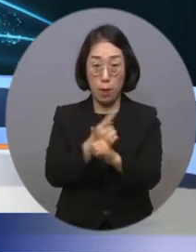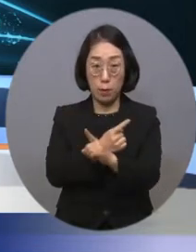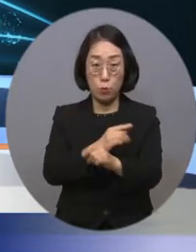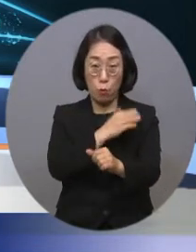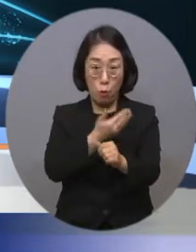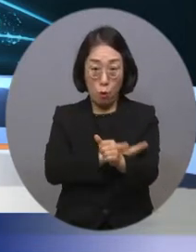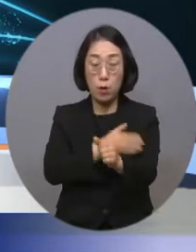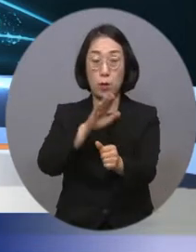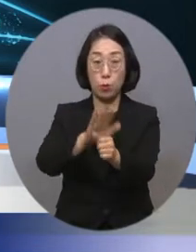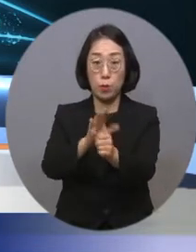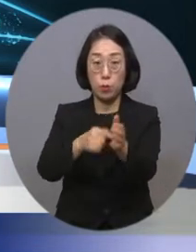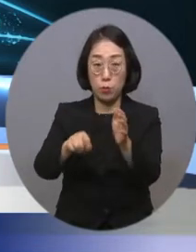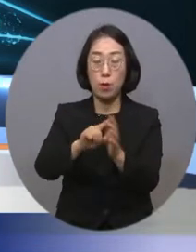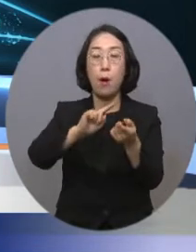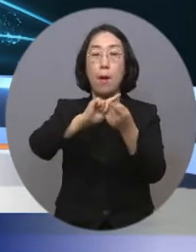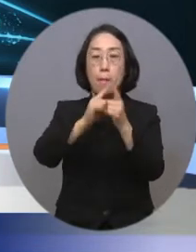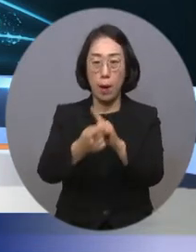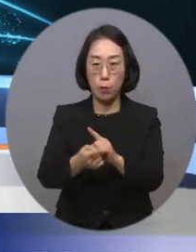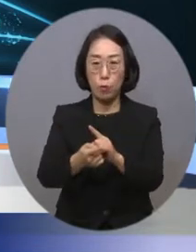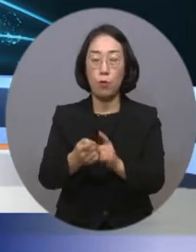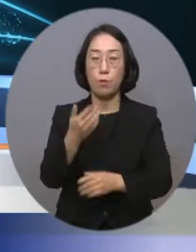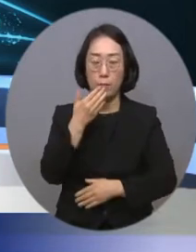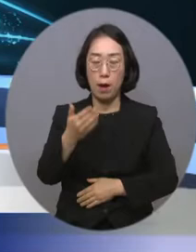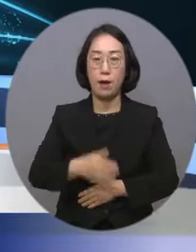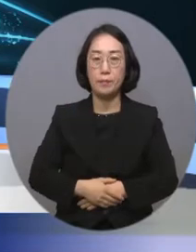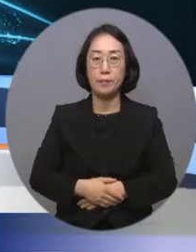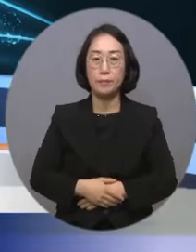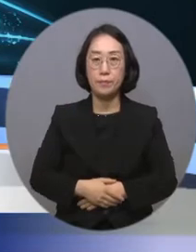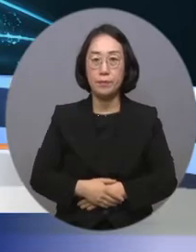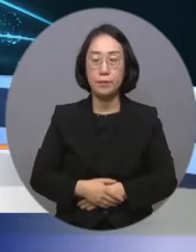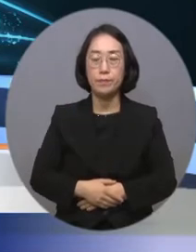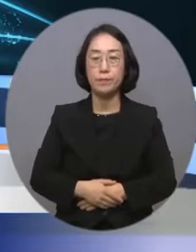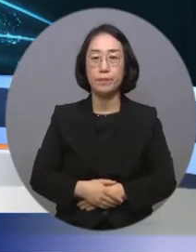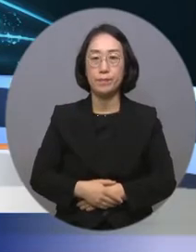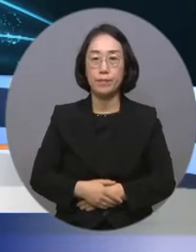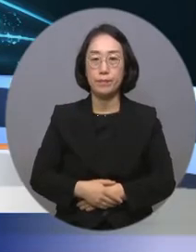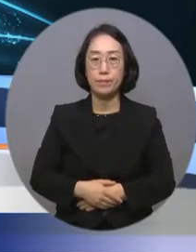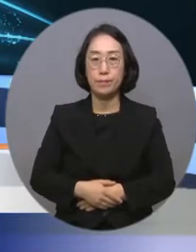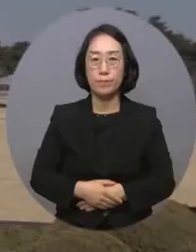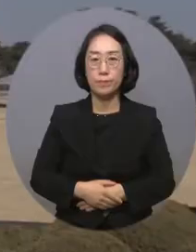위한 대체 의사표결이 가능해집니다. 박성윤 기자가 전합니다.